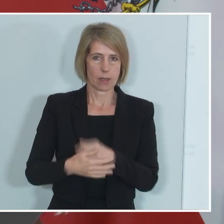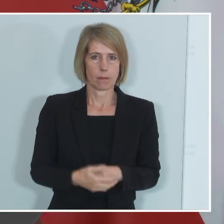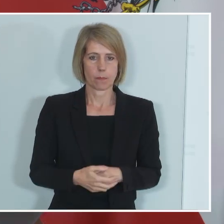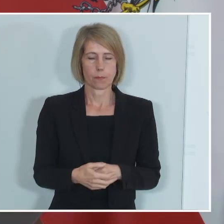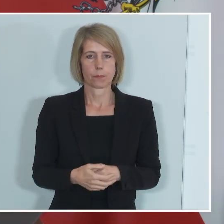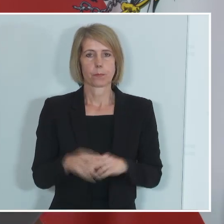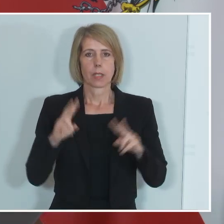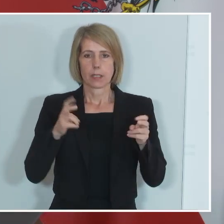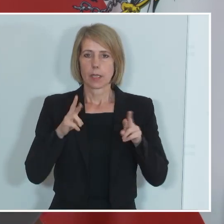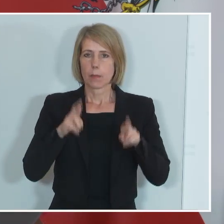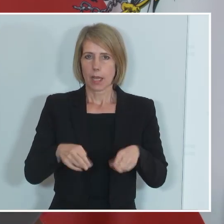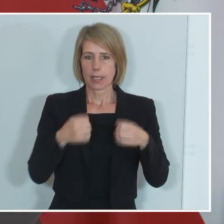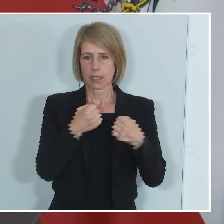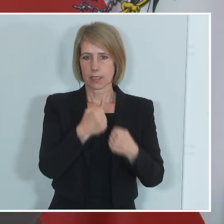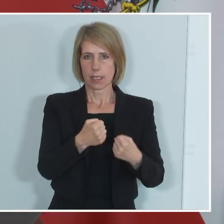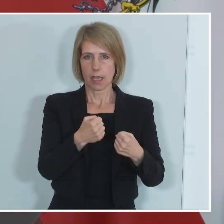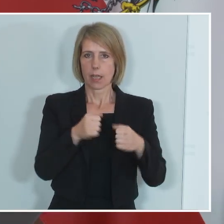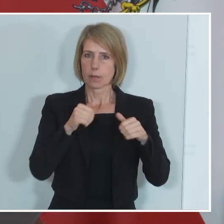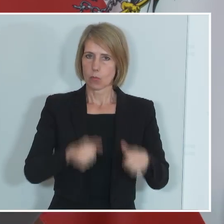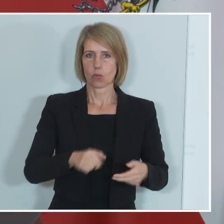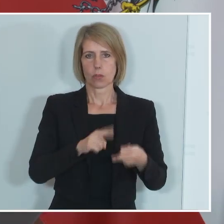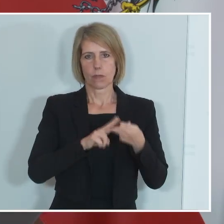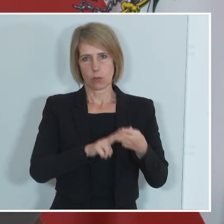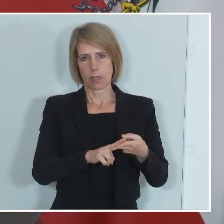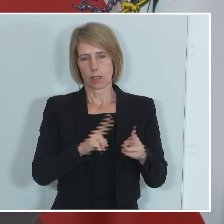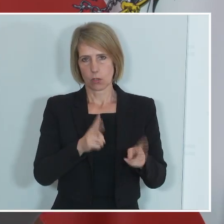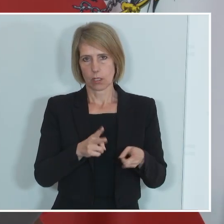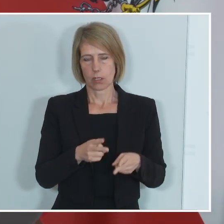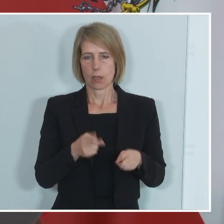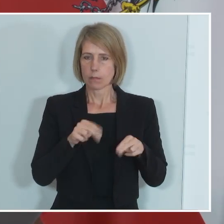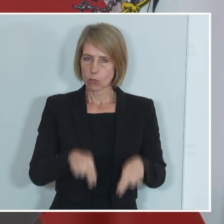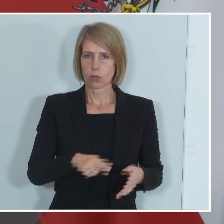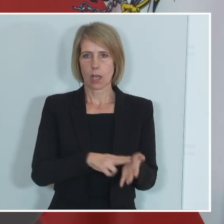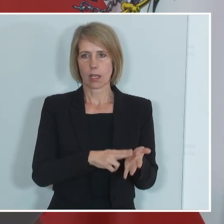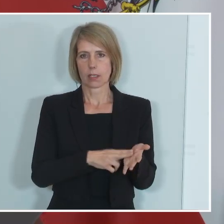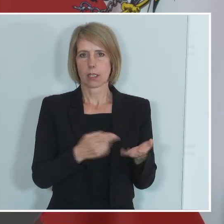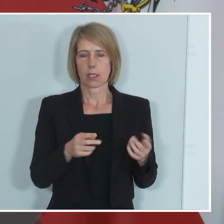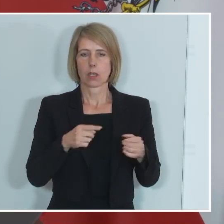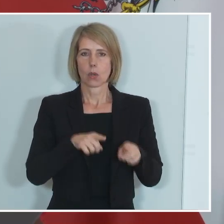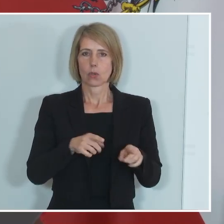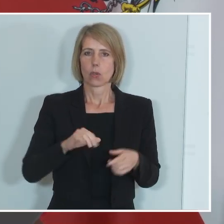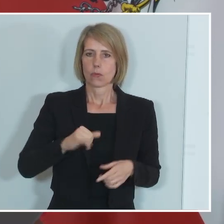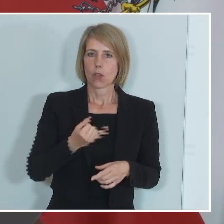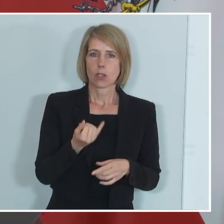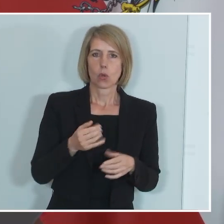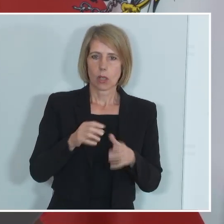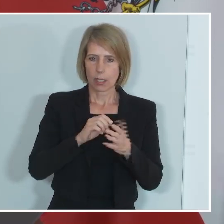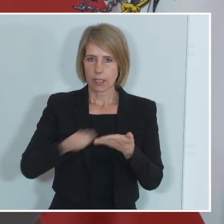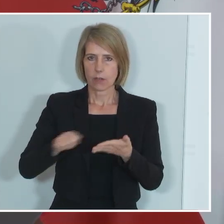Rechtssicherheit ist zu garantieren und die Kapazitäten für die Judikative und natürlich auch für